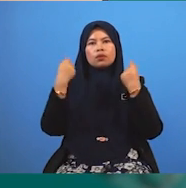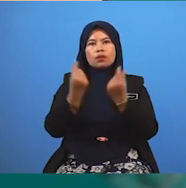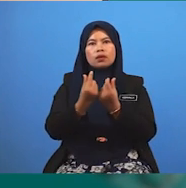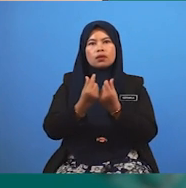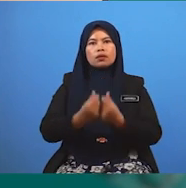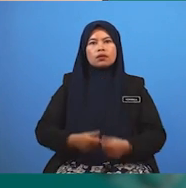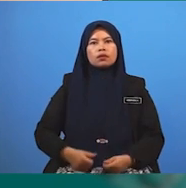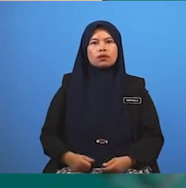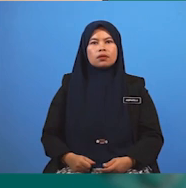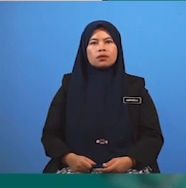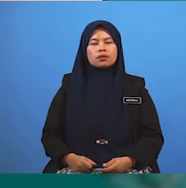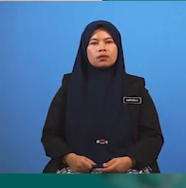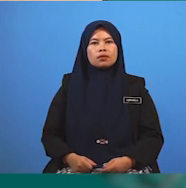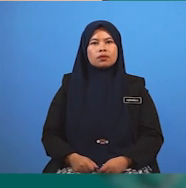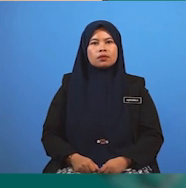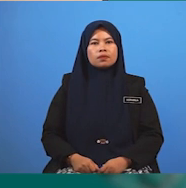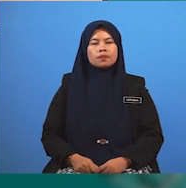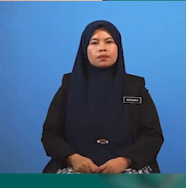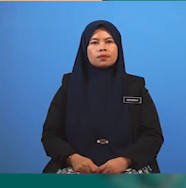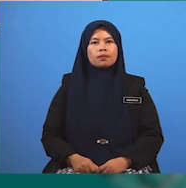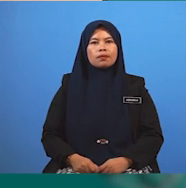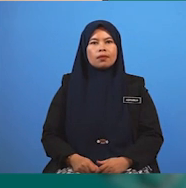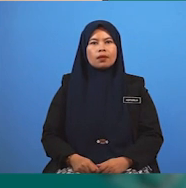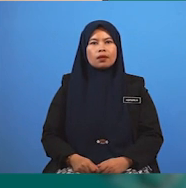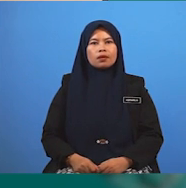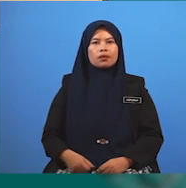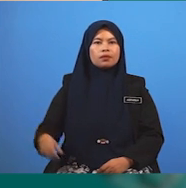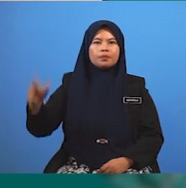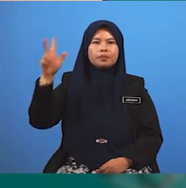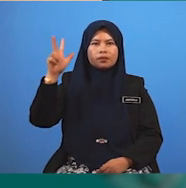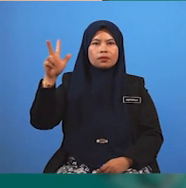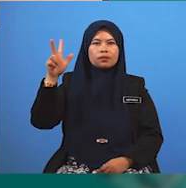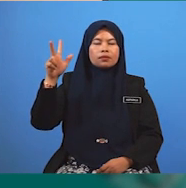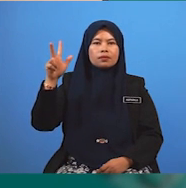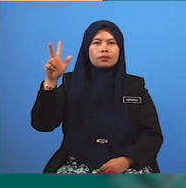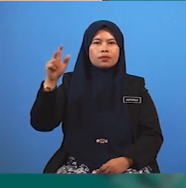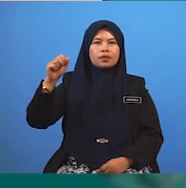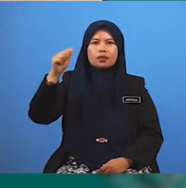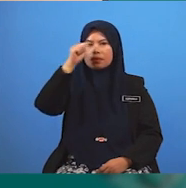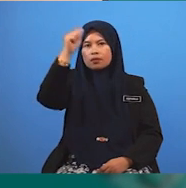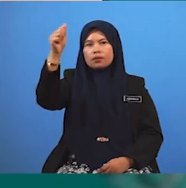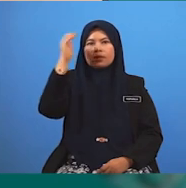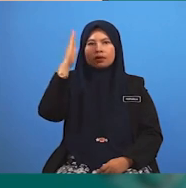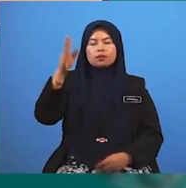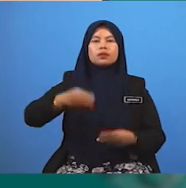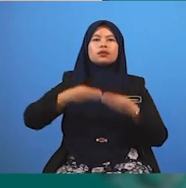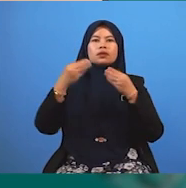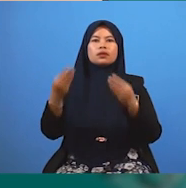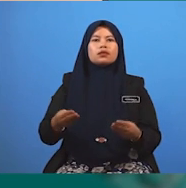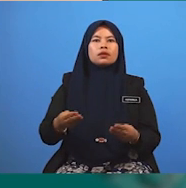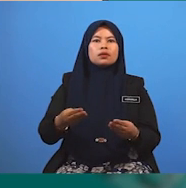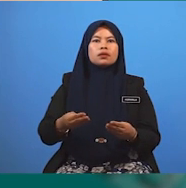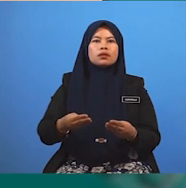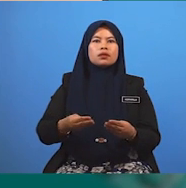dan Al-Muqarrabun. Yang ketiga, Allah akan memberi balasan yang adil